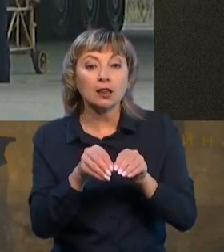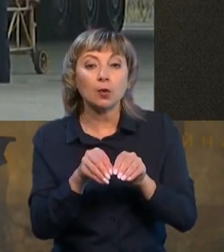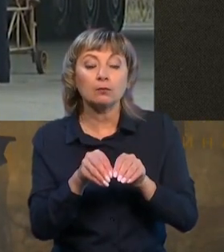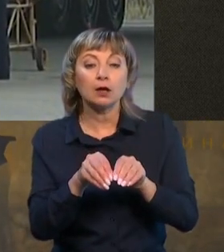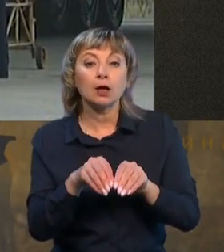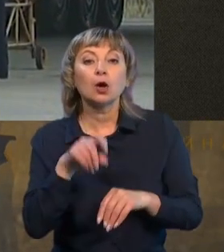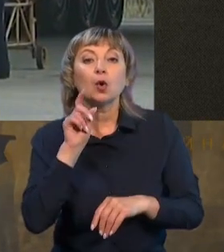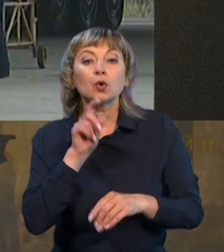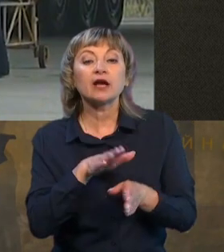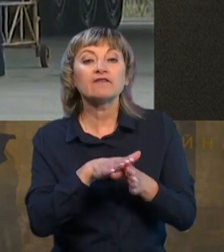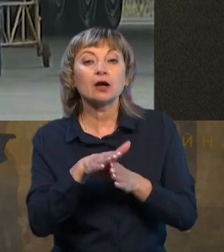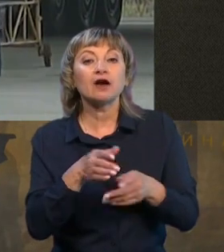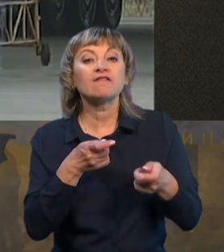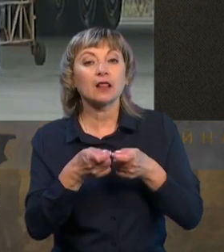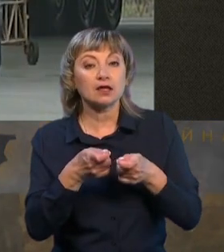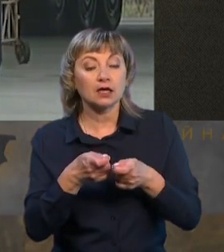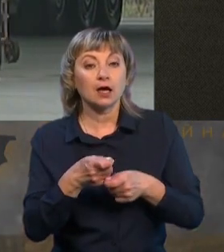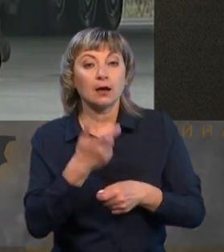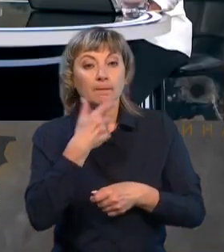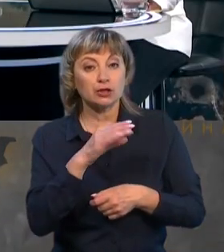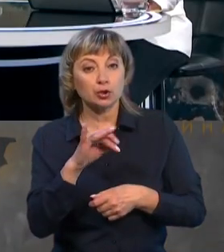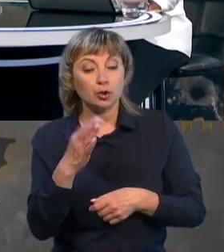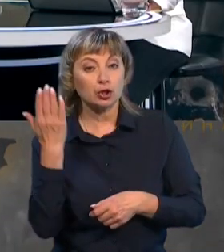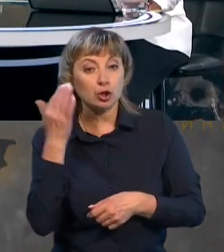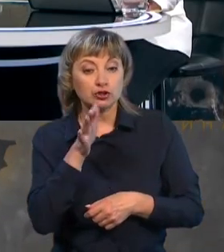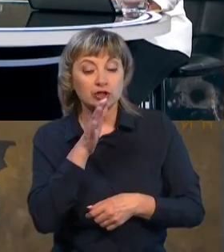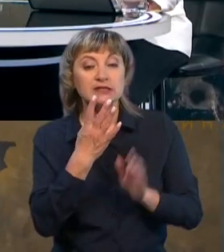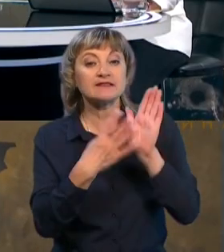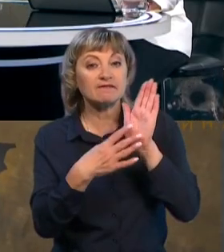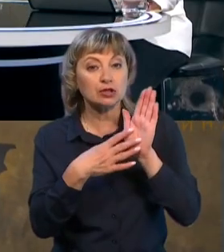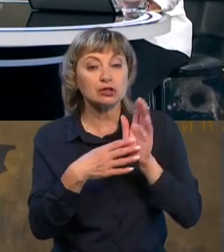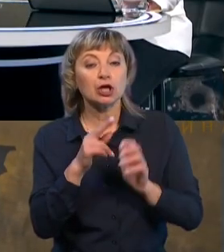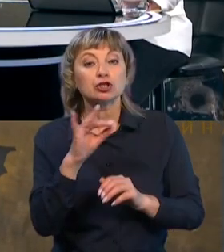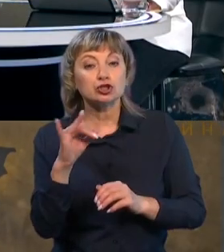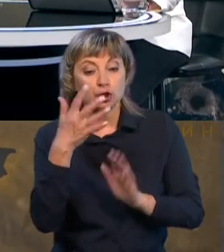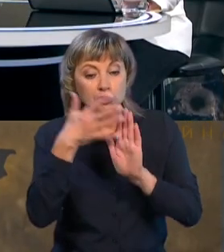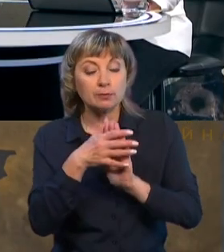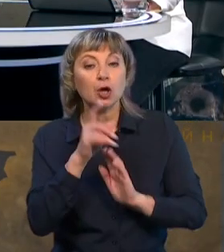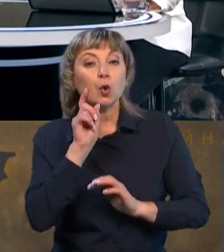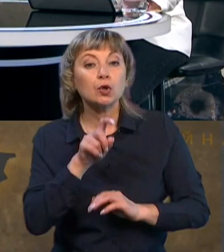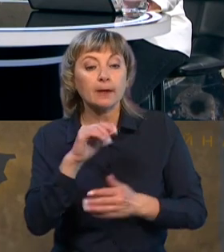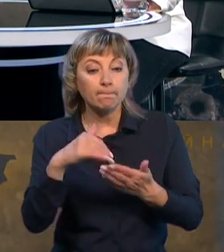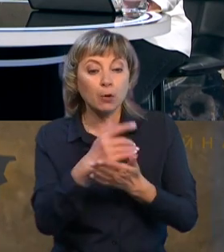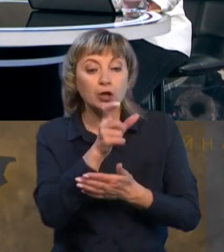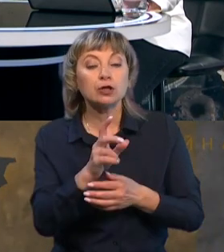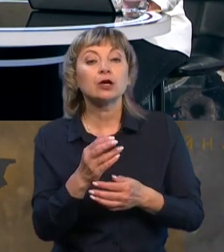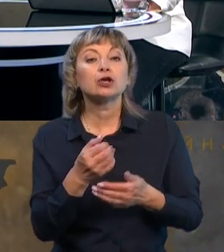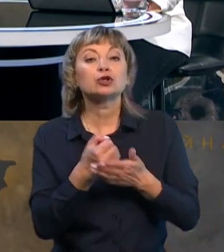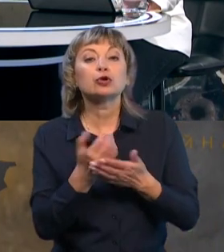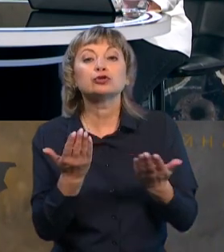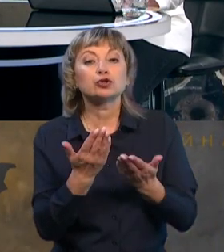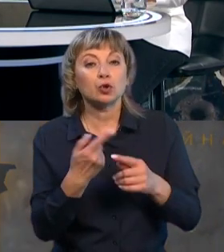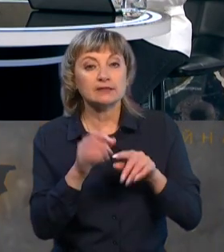українські виконавчої влади в 90-х чи розуміли взагалі український політики До чого це все може